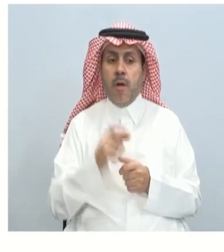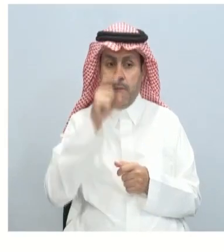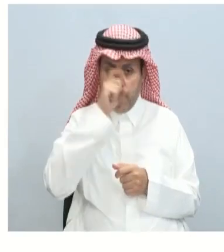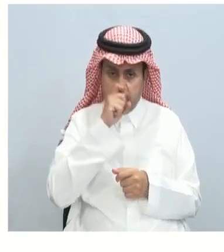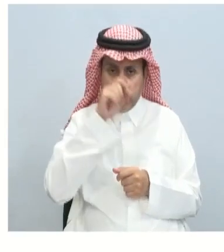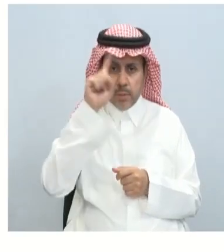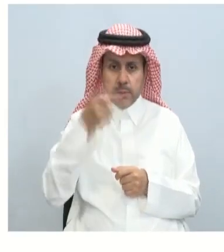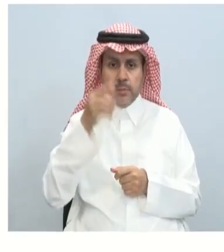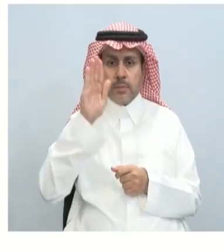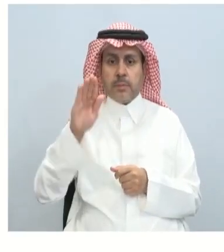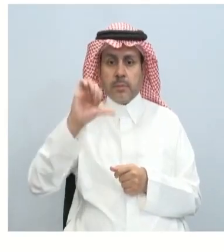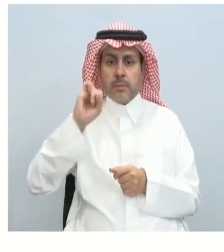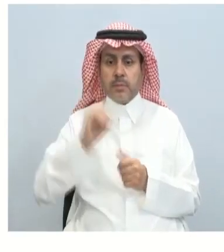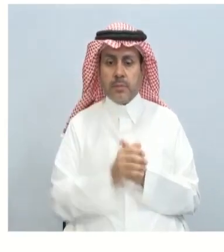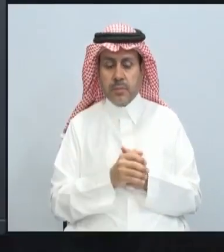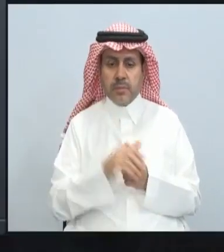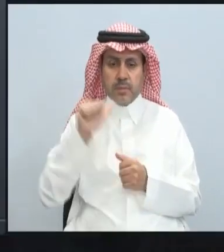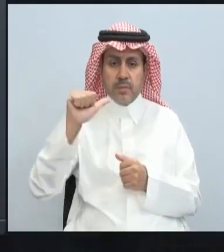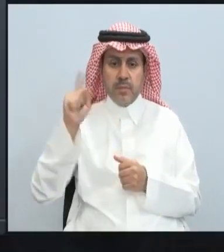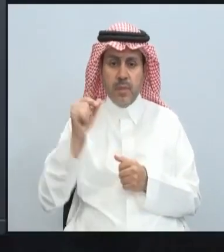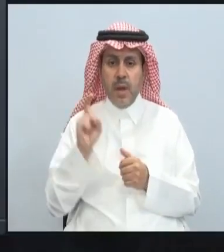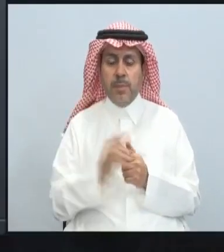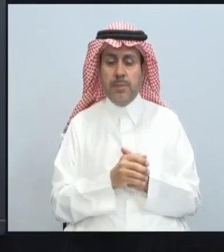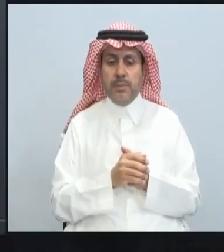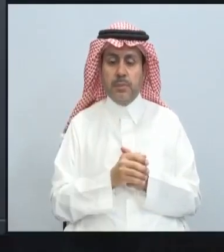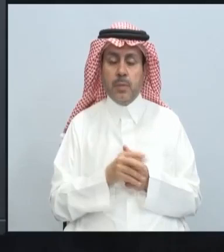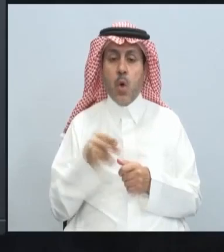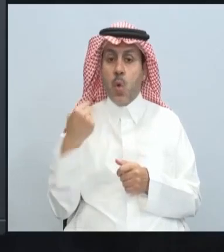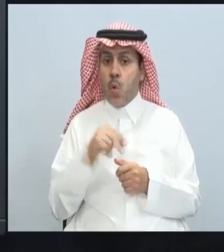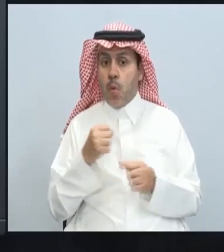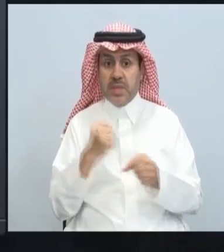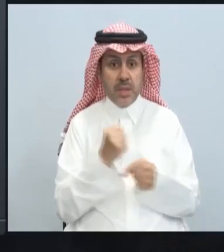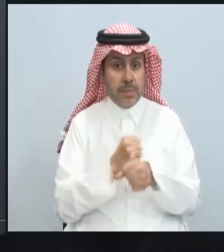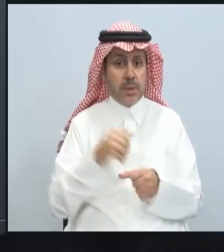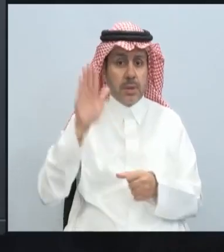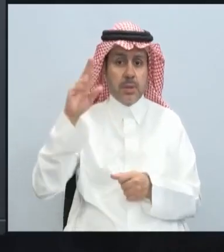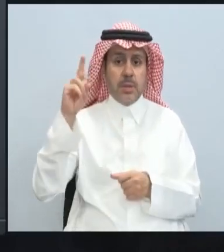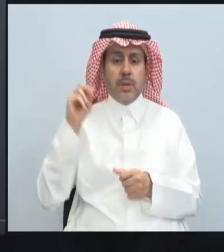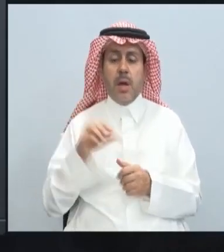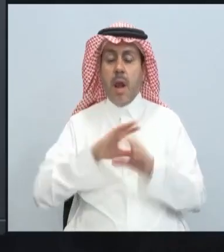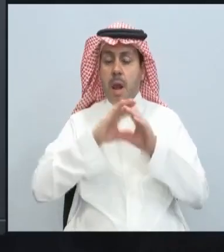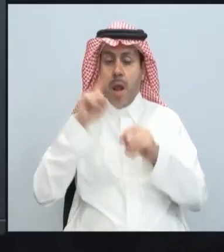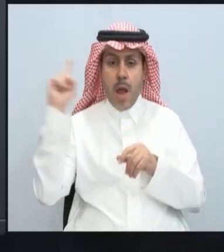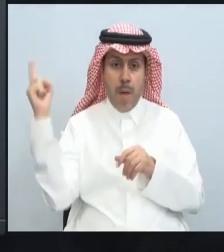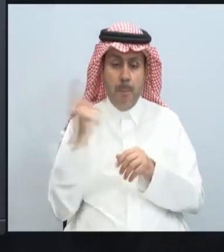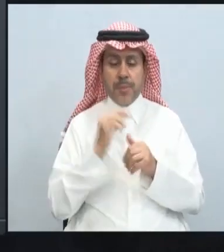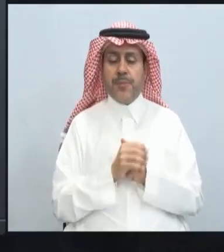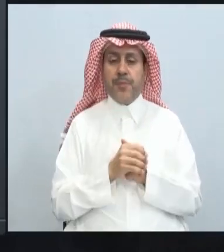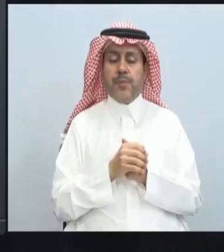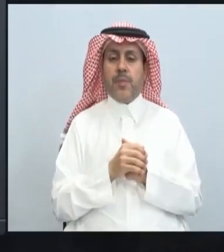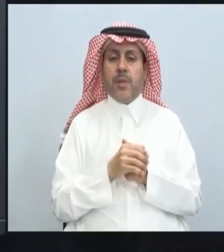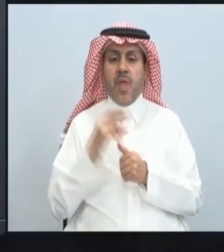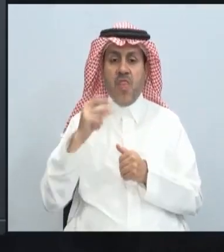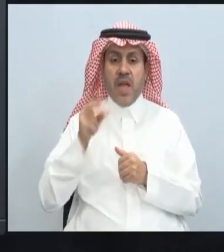والضرائب فهذا مثال على ان الدوله استخدمت السلطه العامه وتعتبر في هذه السلطه